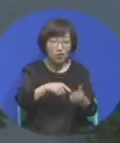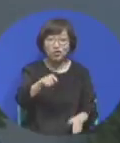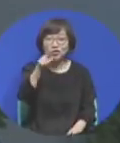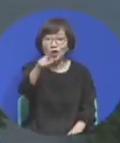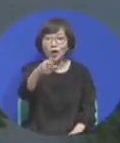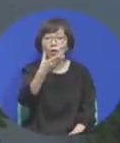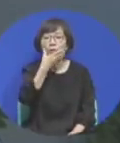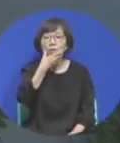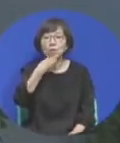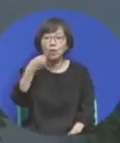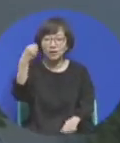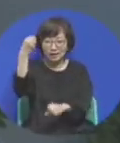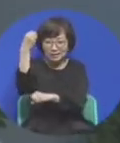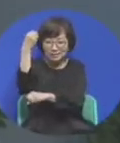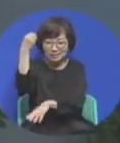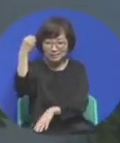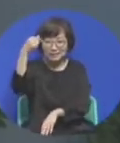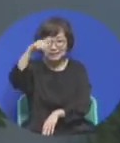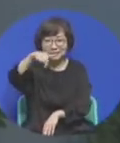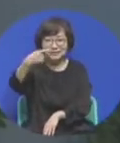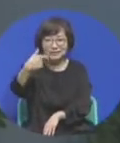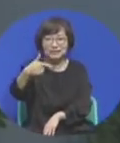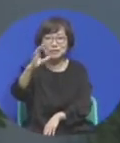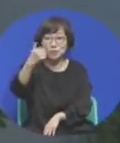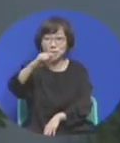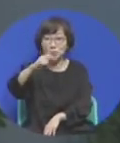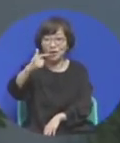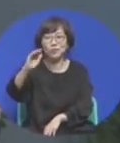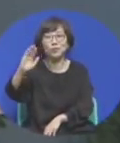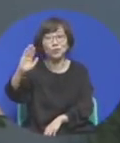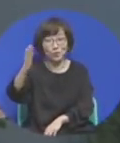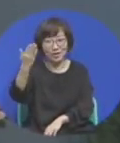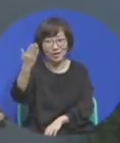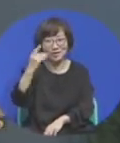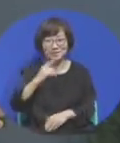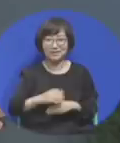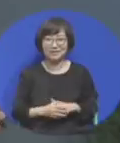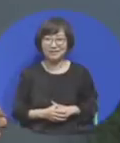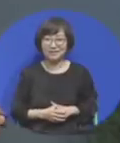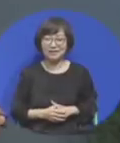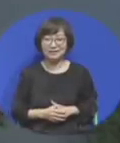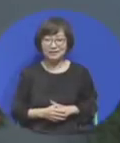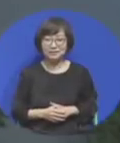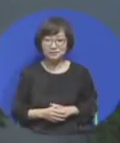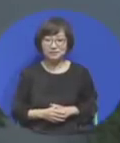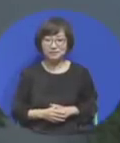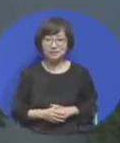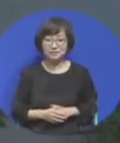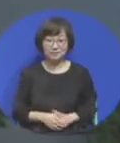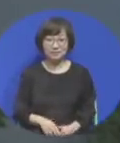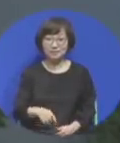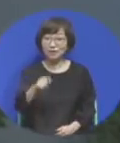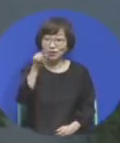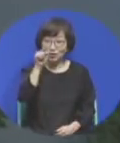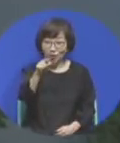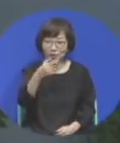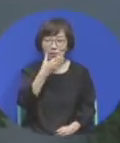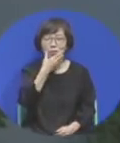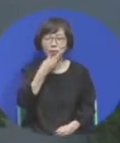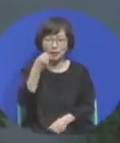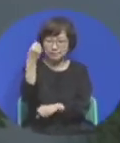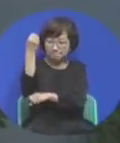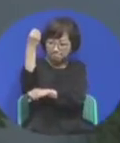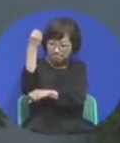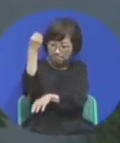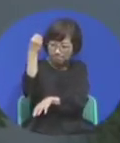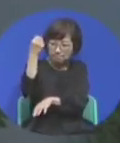old Bible, it says, You will be the source of blessings. 복이 될지라 이게 더 근원적인 얘기예요. 너는 복의 근원이 될지라.